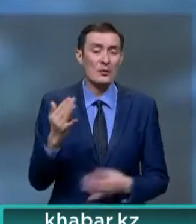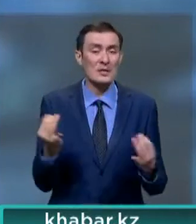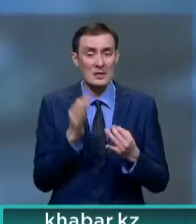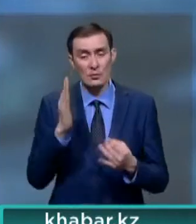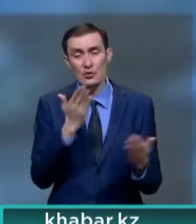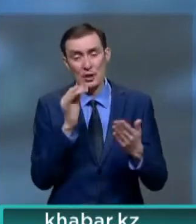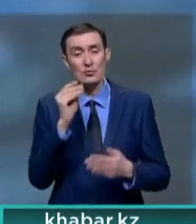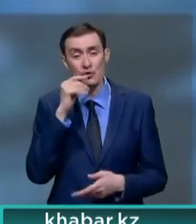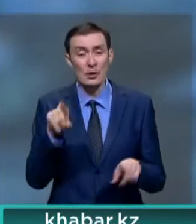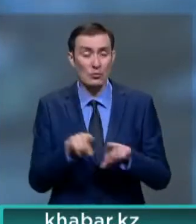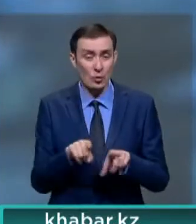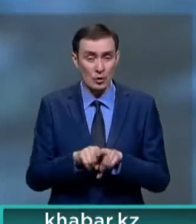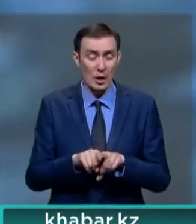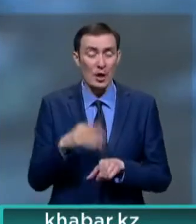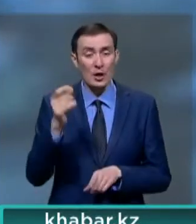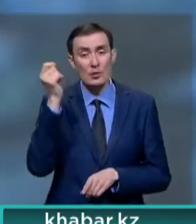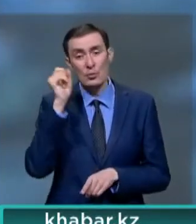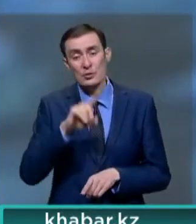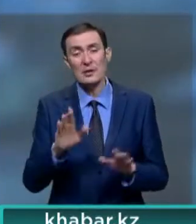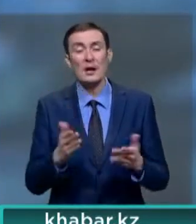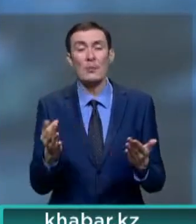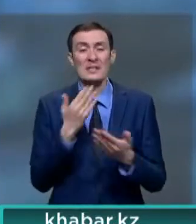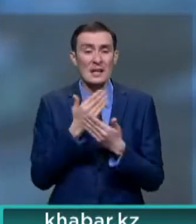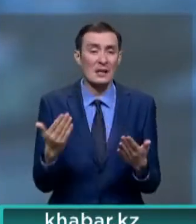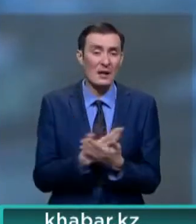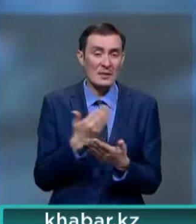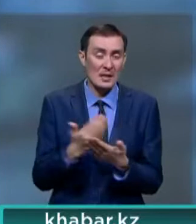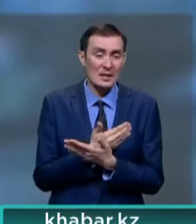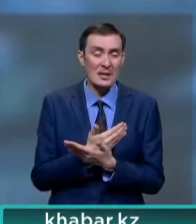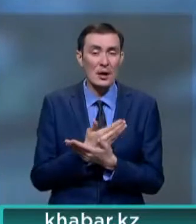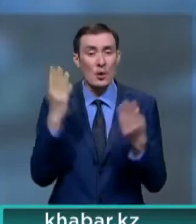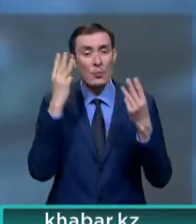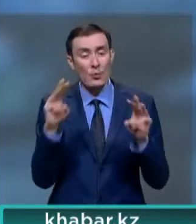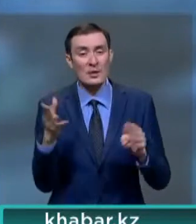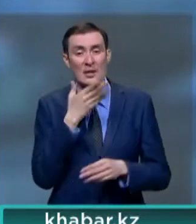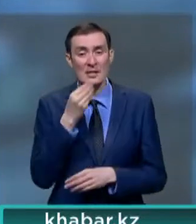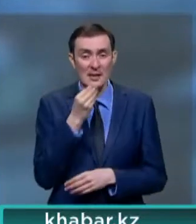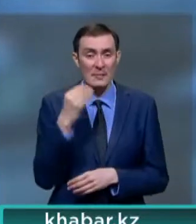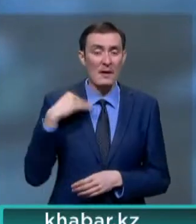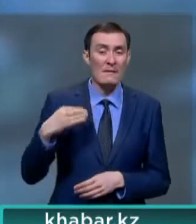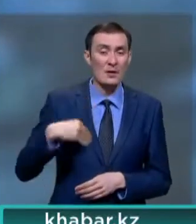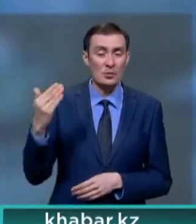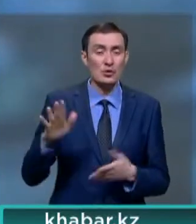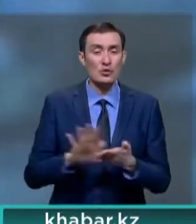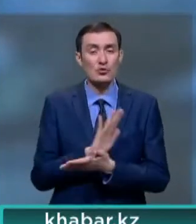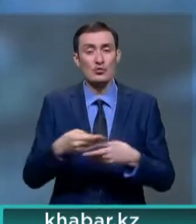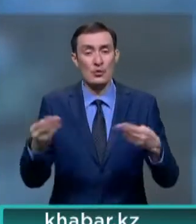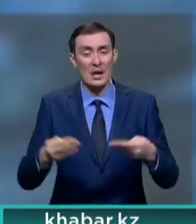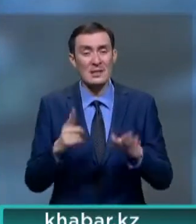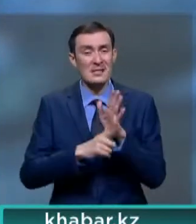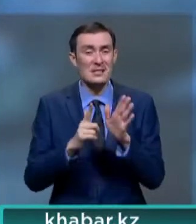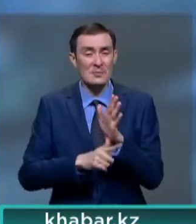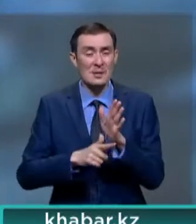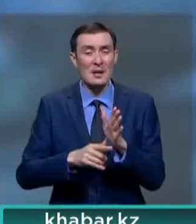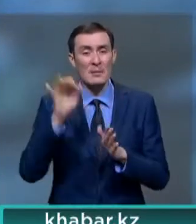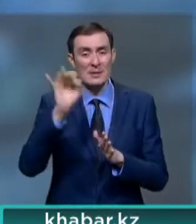будет читать и мужчинам тоже. Они могут узнавать о последних новостях из мира моды и красоты. Французский журнал на